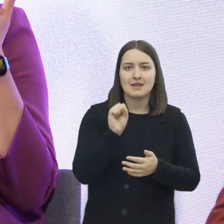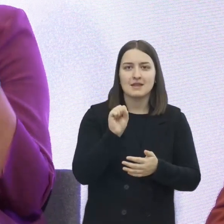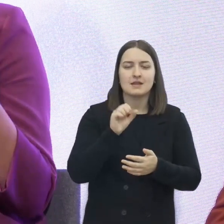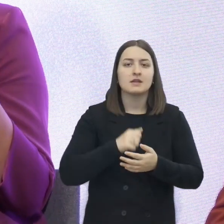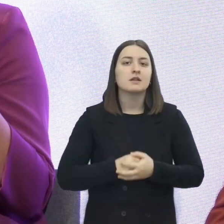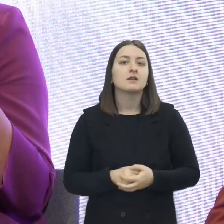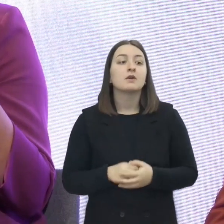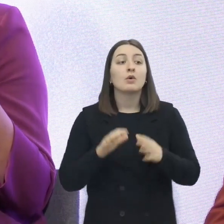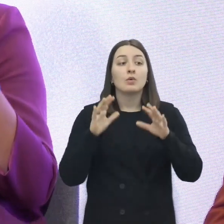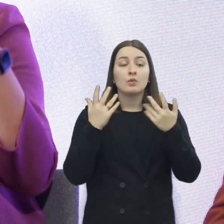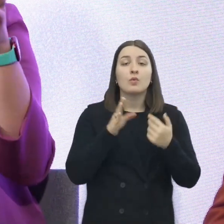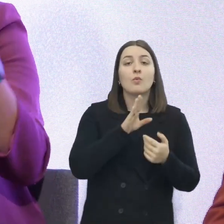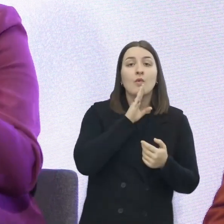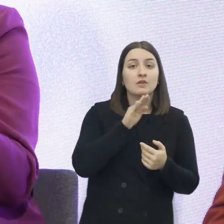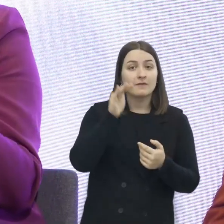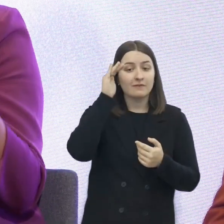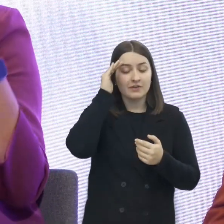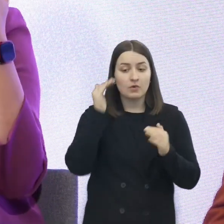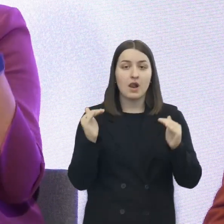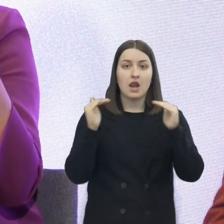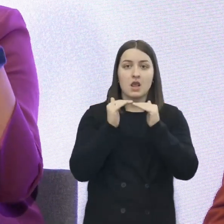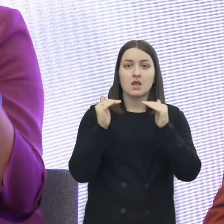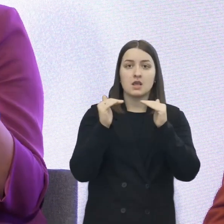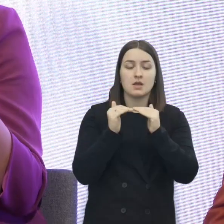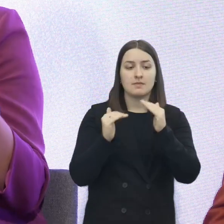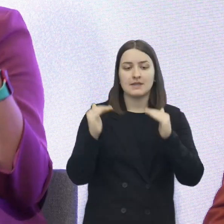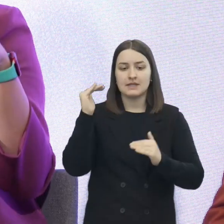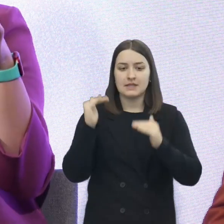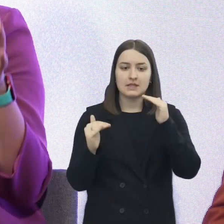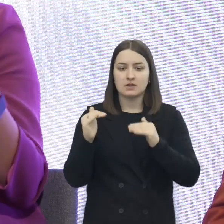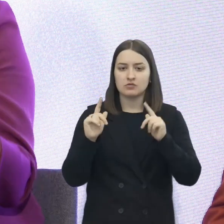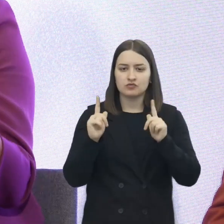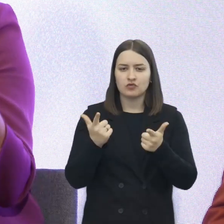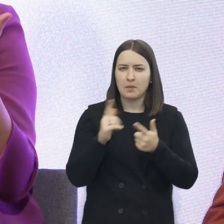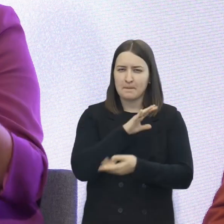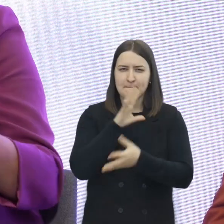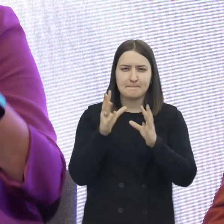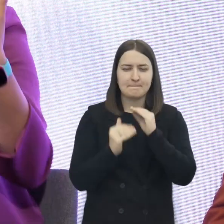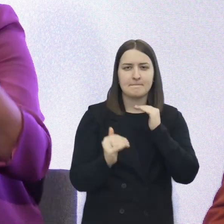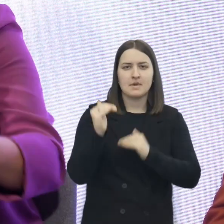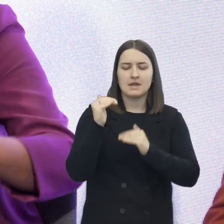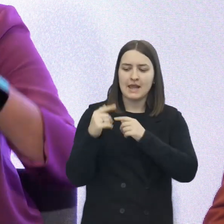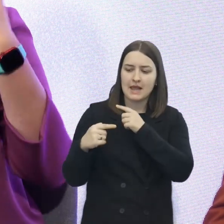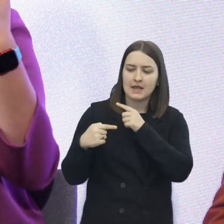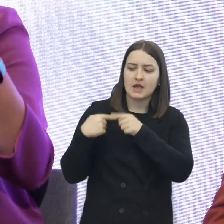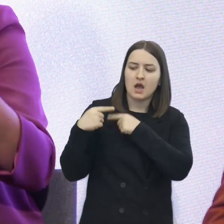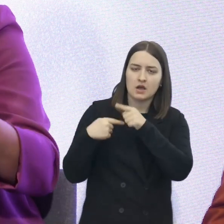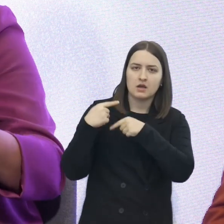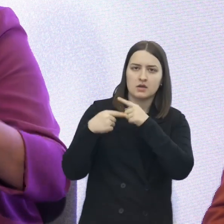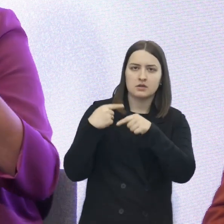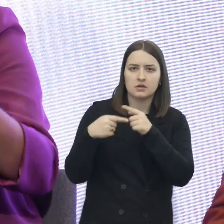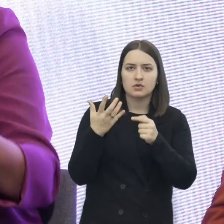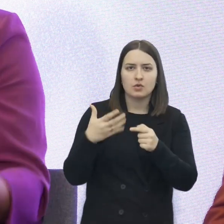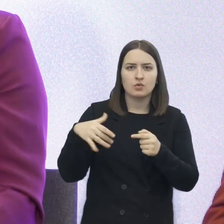pavyzdžiui, lyčių lygybės skaičius, ar ne, kaip karta visa, jinai eina daugiau į lyčių lygybę, žodžiu, kalba